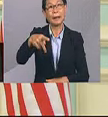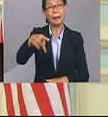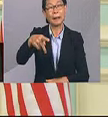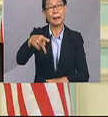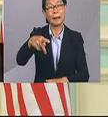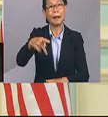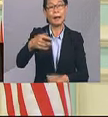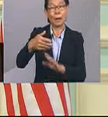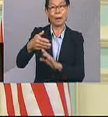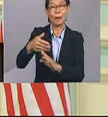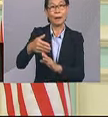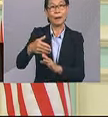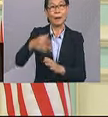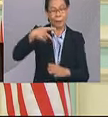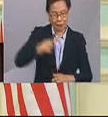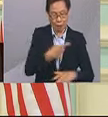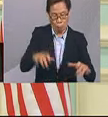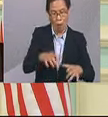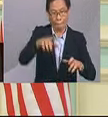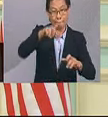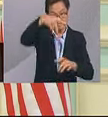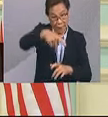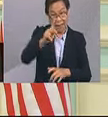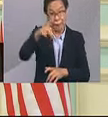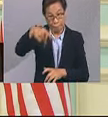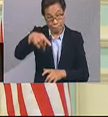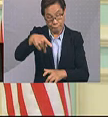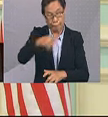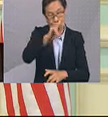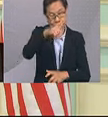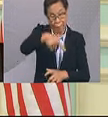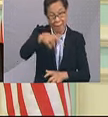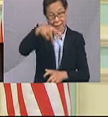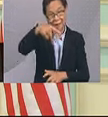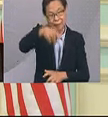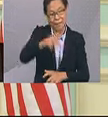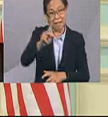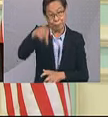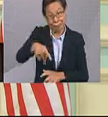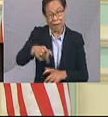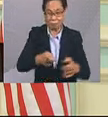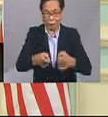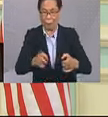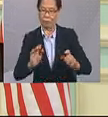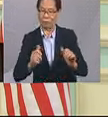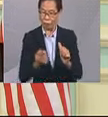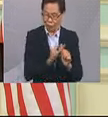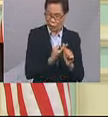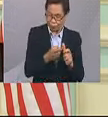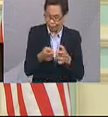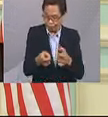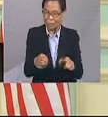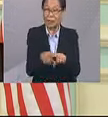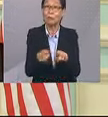Sebelum D, kita membuat PKP secara administratif, secara pentadbiran dulu. Seperti yang kita lakukan